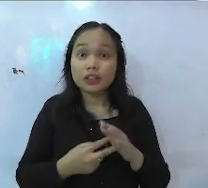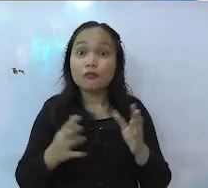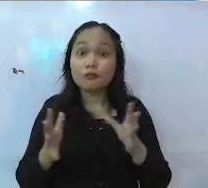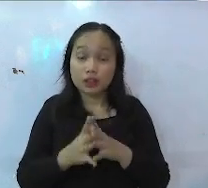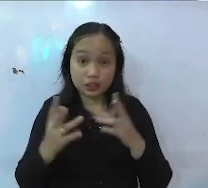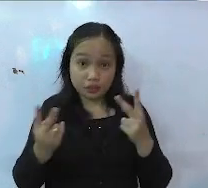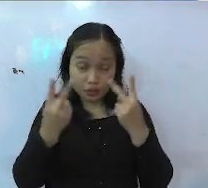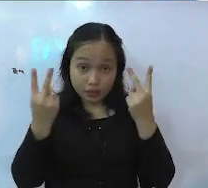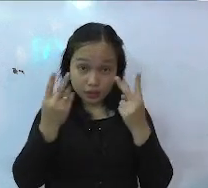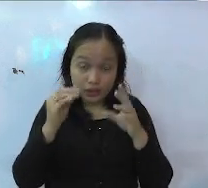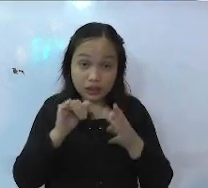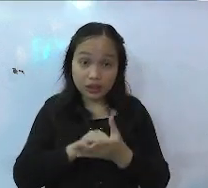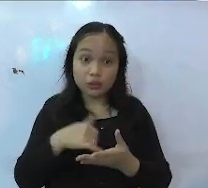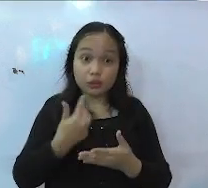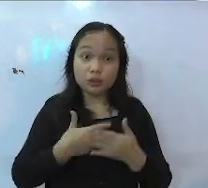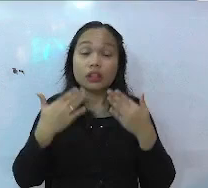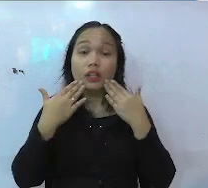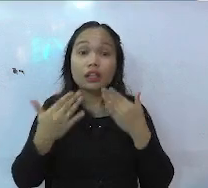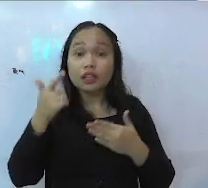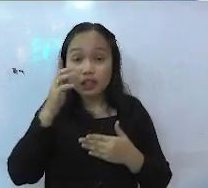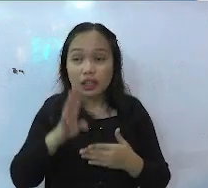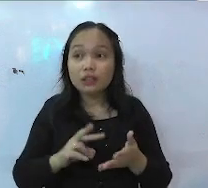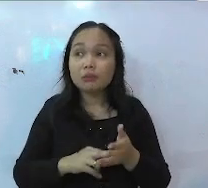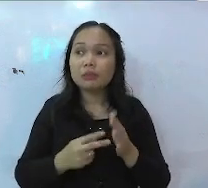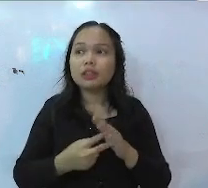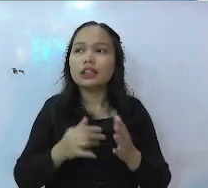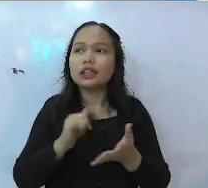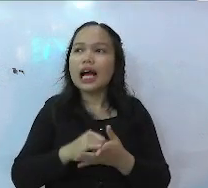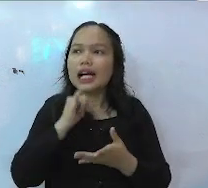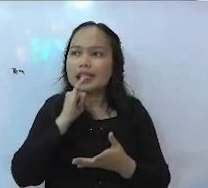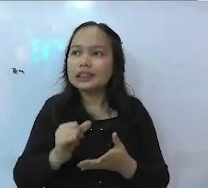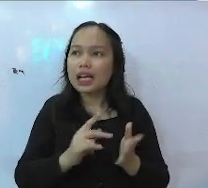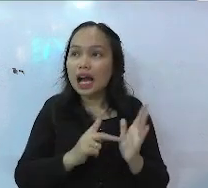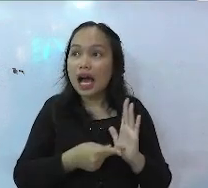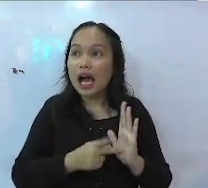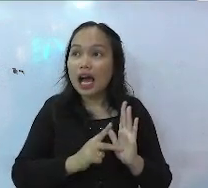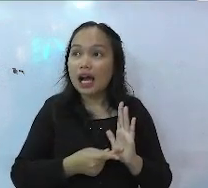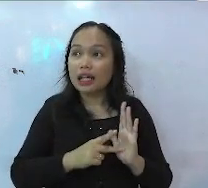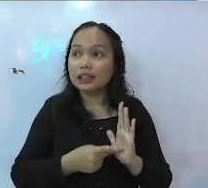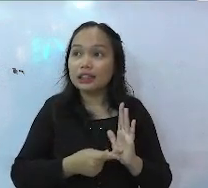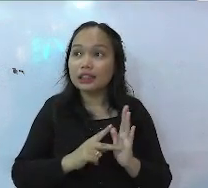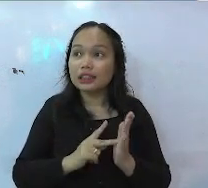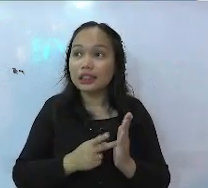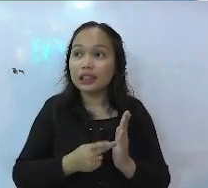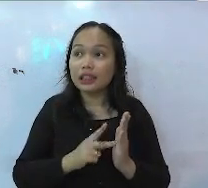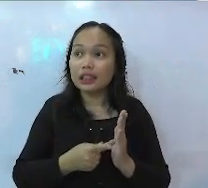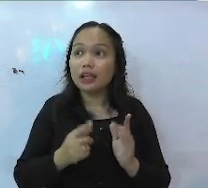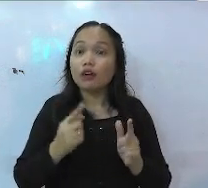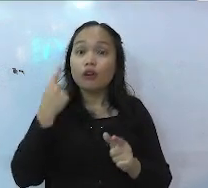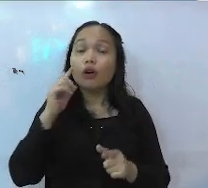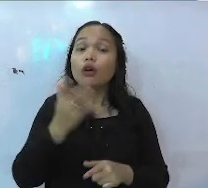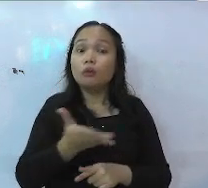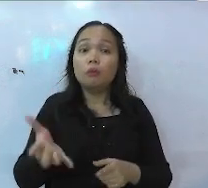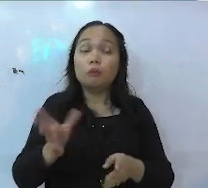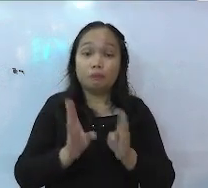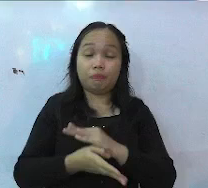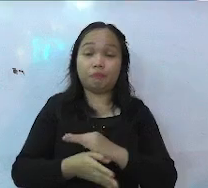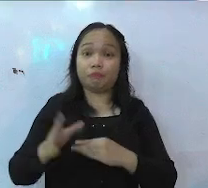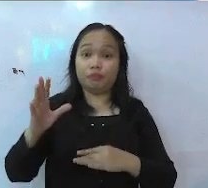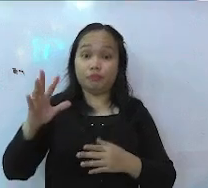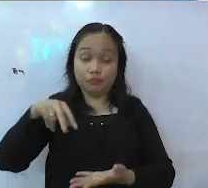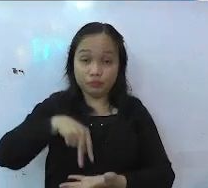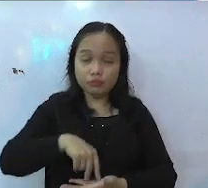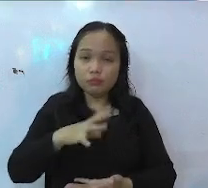Victory na pinapasalamatan mo sa Panginoon yan yung magiging susi para makapag stand up at mag-stand out ka Yeah Kaya nga